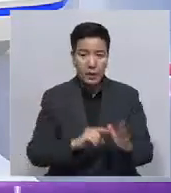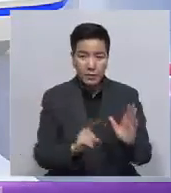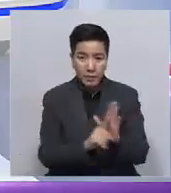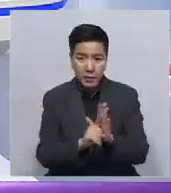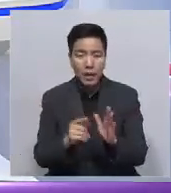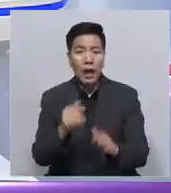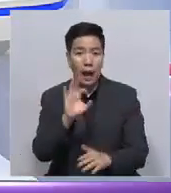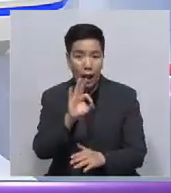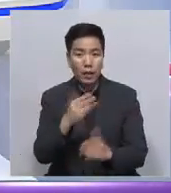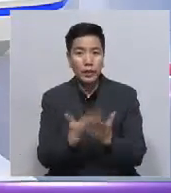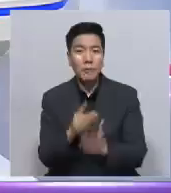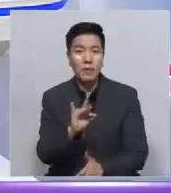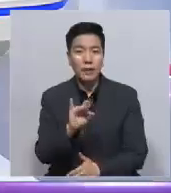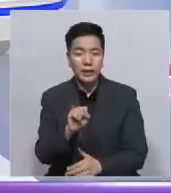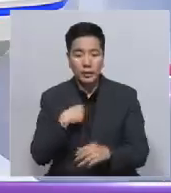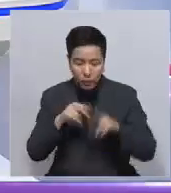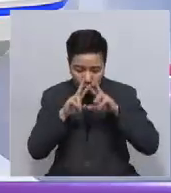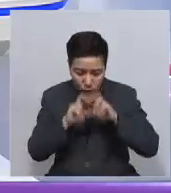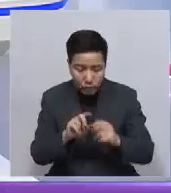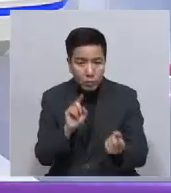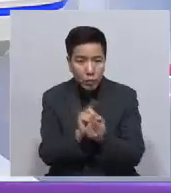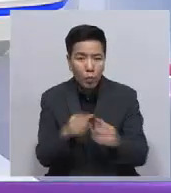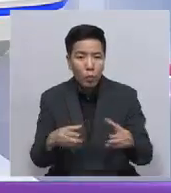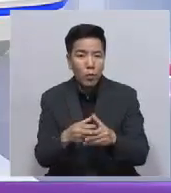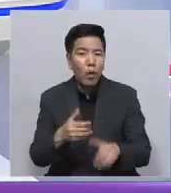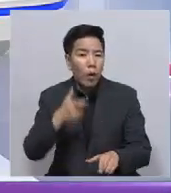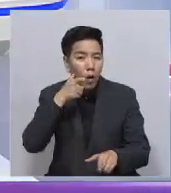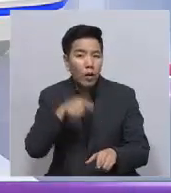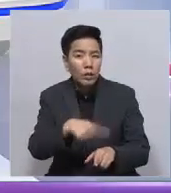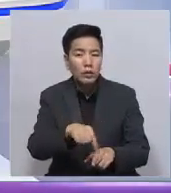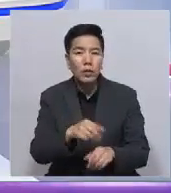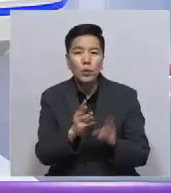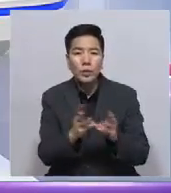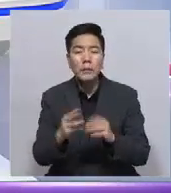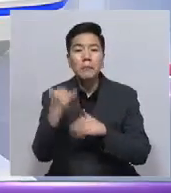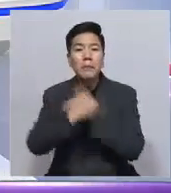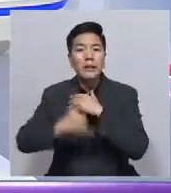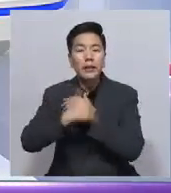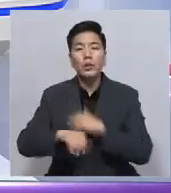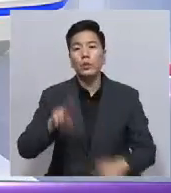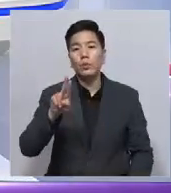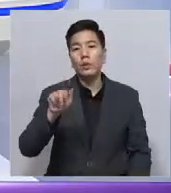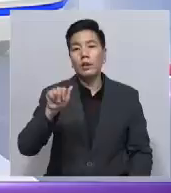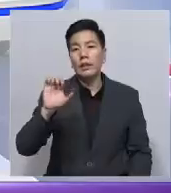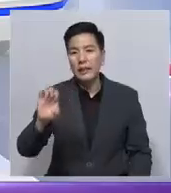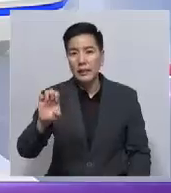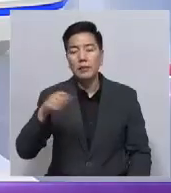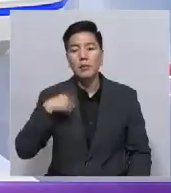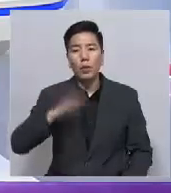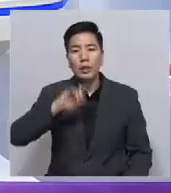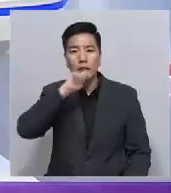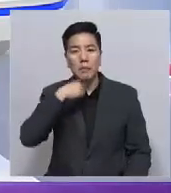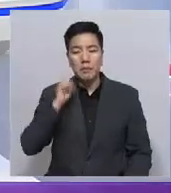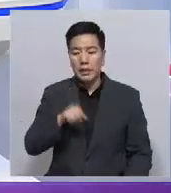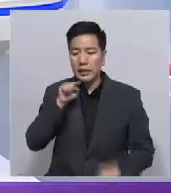า 800,000 บาทขณะที่ข้อมูลการสืบสวนก็พบว่าแก๊งคอลเซ็นเตอร์นั้นเลือกใช้ดูไบเป็นฐานปฏิบัติการหลักโดยมีชาว